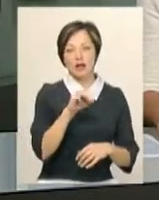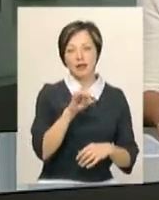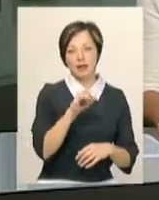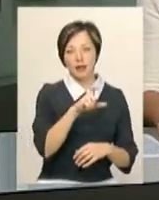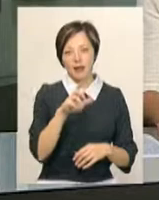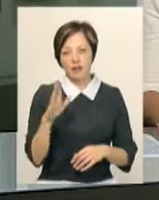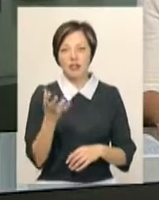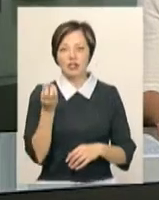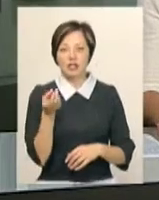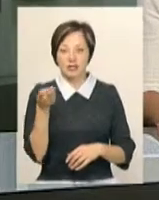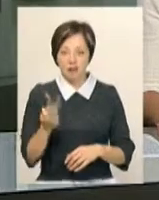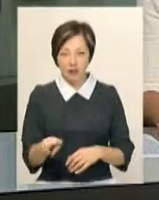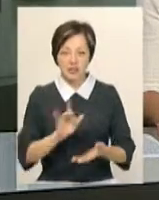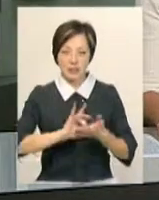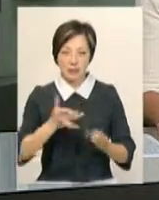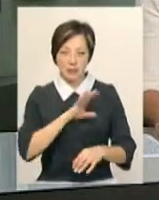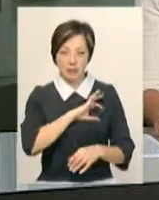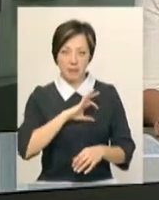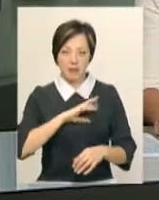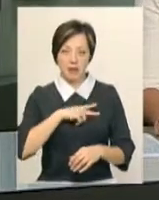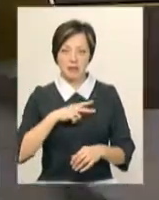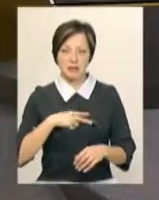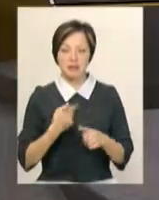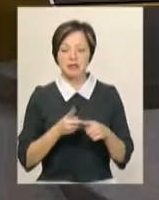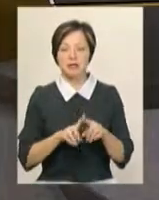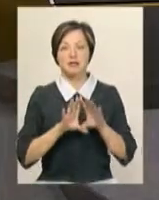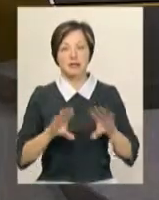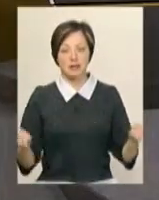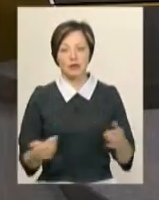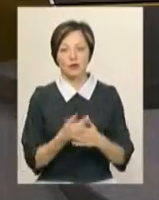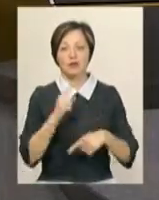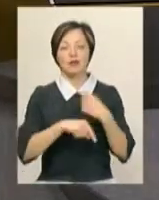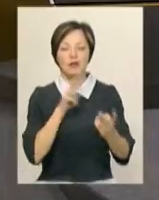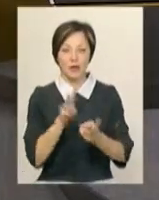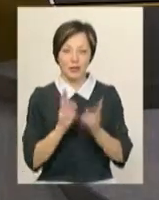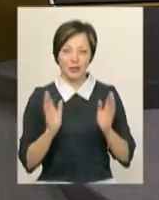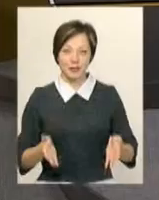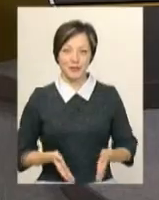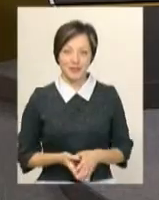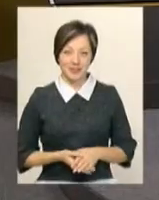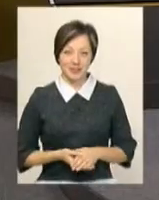Вересняк та Сергій Пригода стали срібними призерами. Наразі це всі новини. Побачимось.